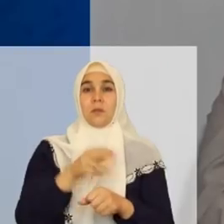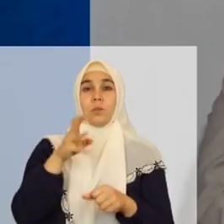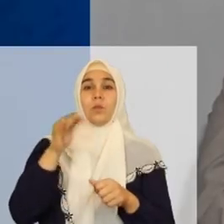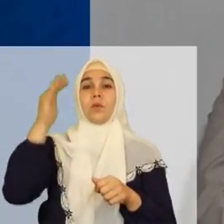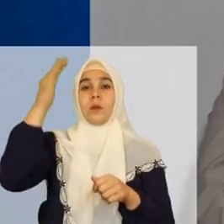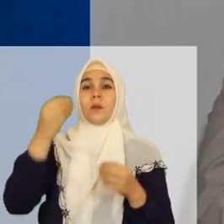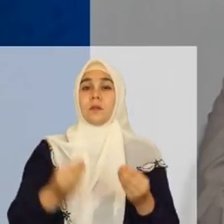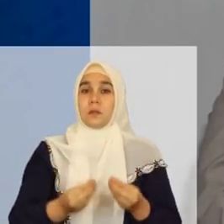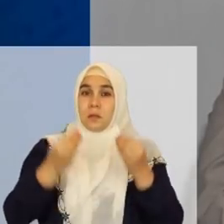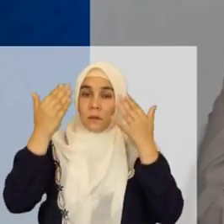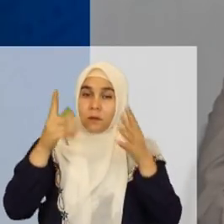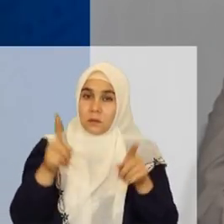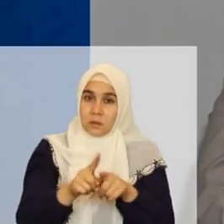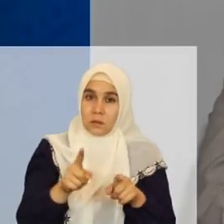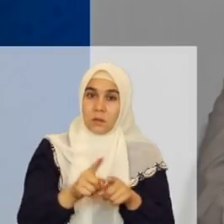tushib